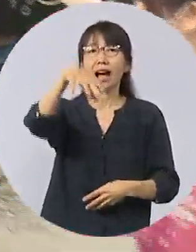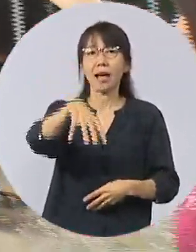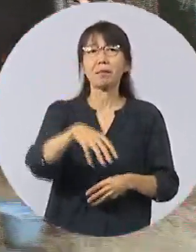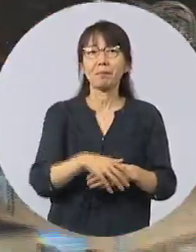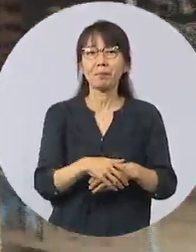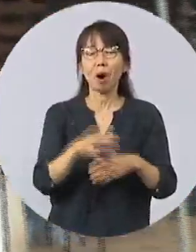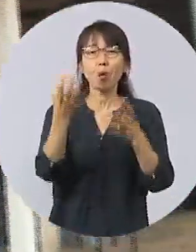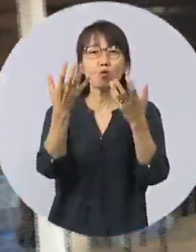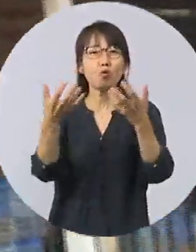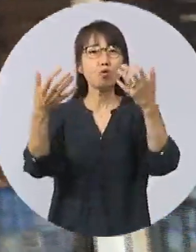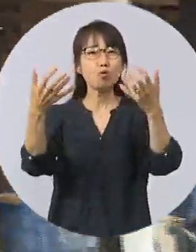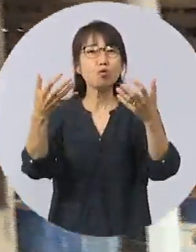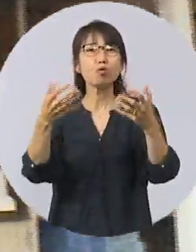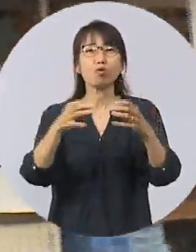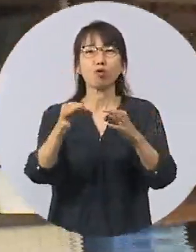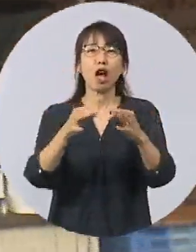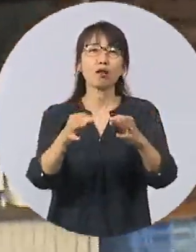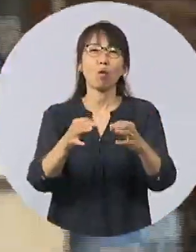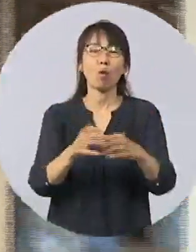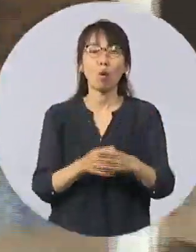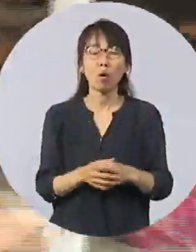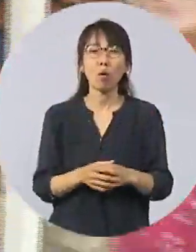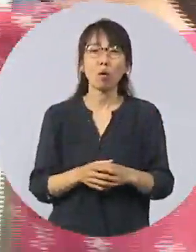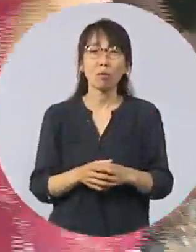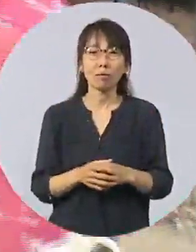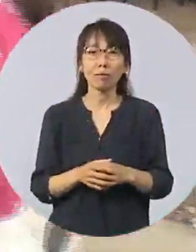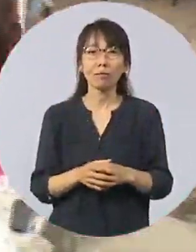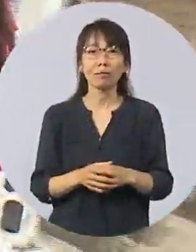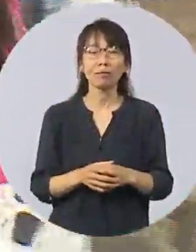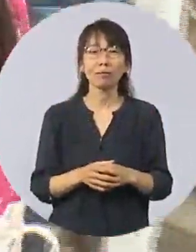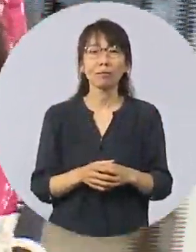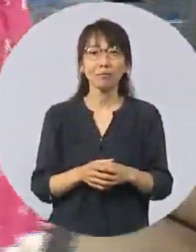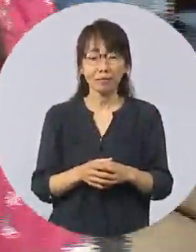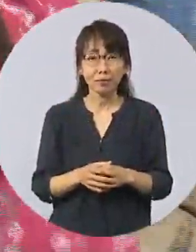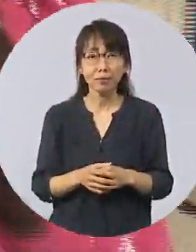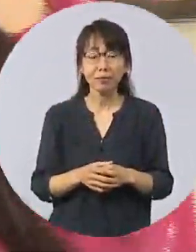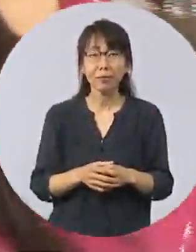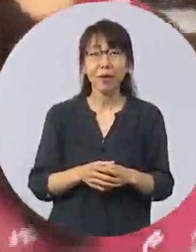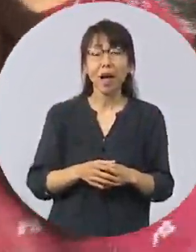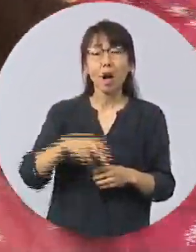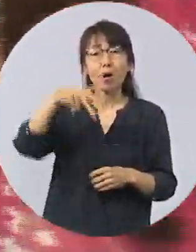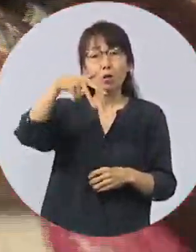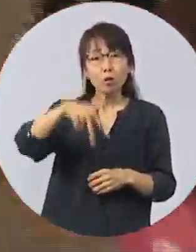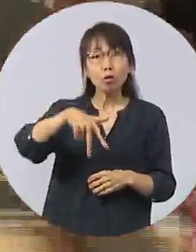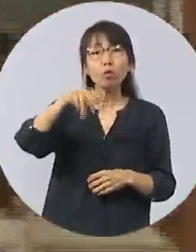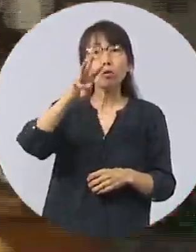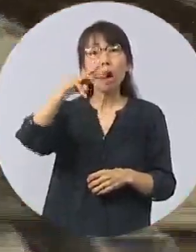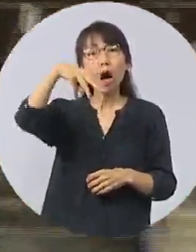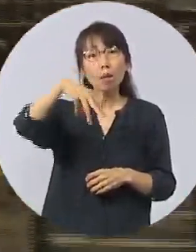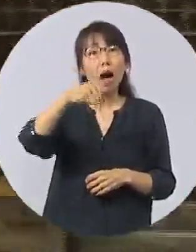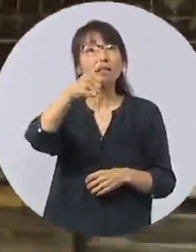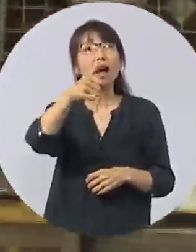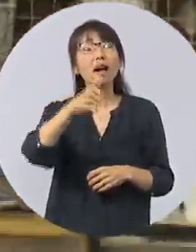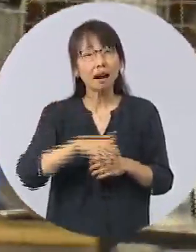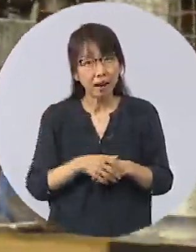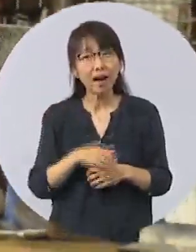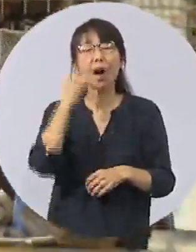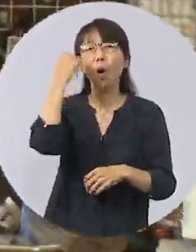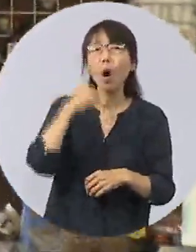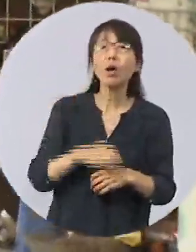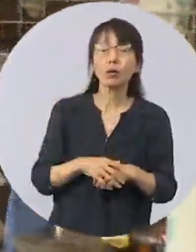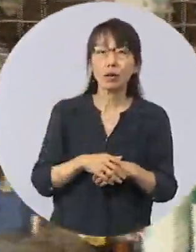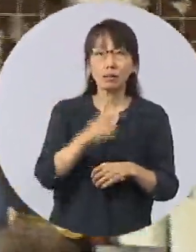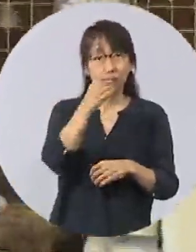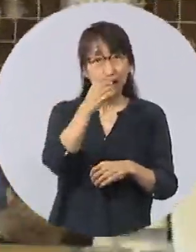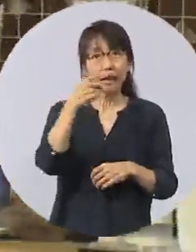書いてありますね。いらっしゃいました、諏訪間さんですか。 はい、 おはようございます。リポーター